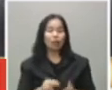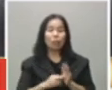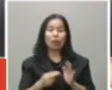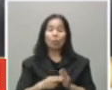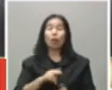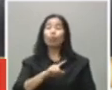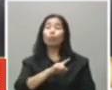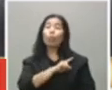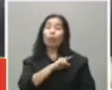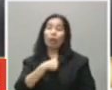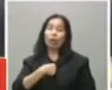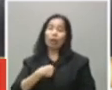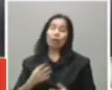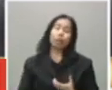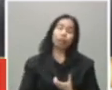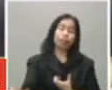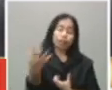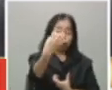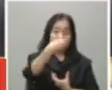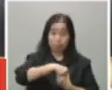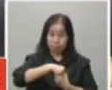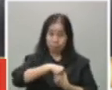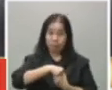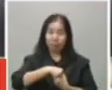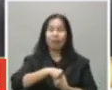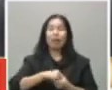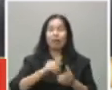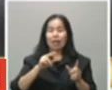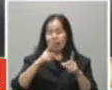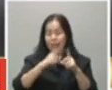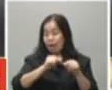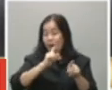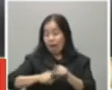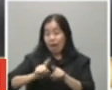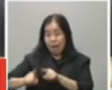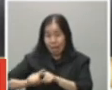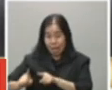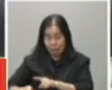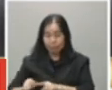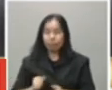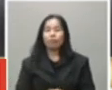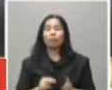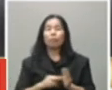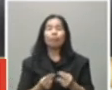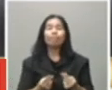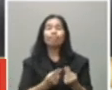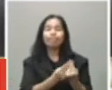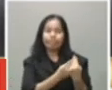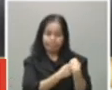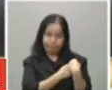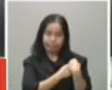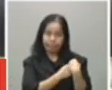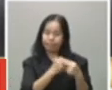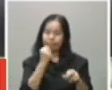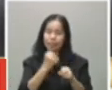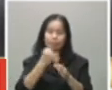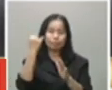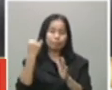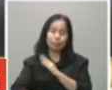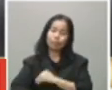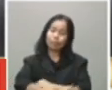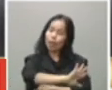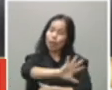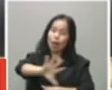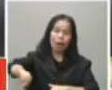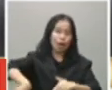แบบนี้ความรับผิดชอบทุกเรื่องนะครับก็เป็นความรับผิดชอบที่เป็นความผิดทั้งหมดที่ท่านต้อง